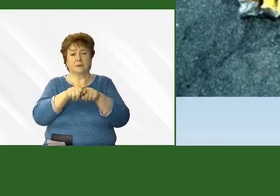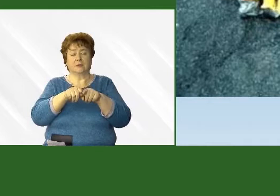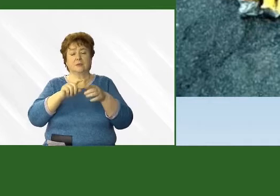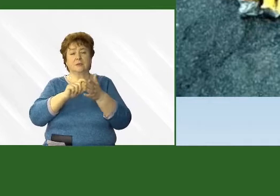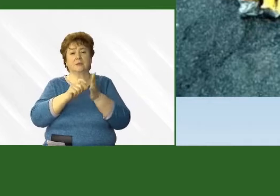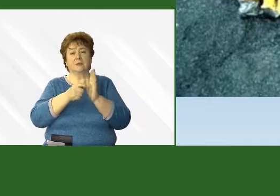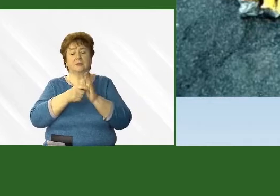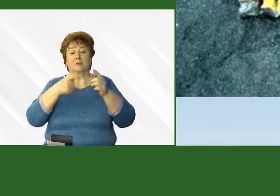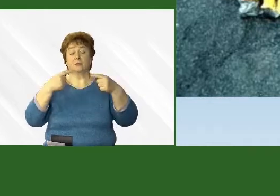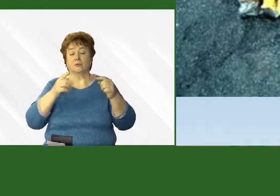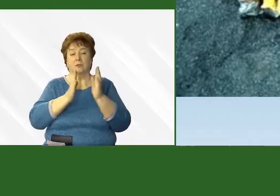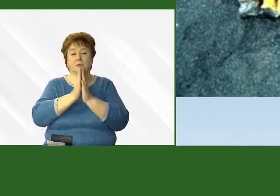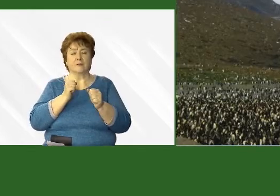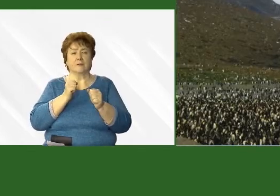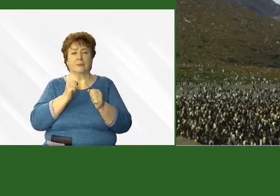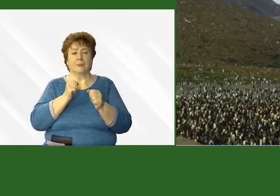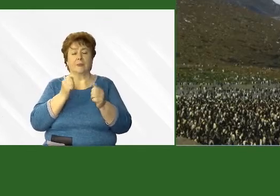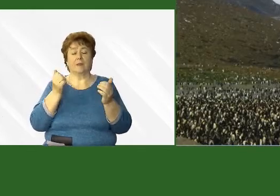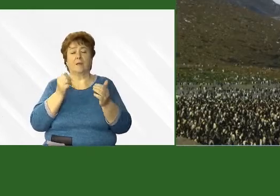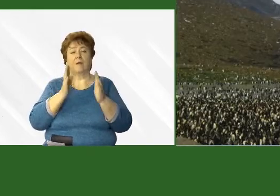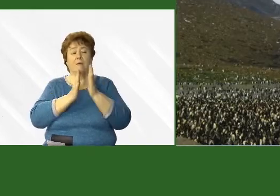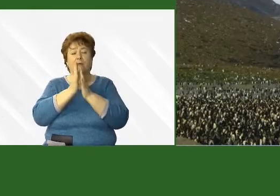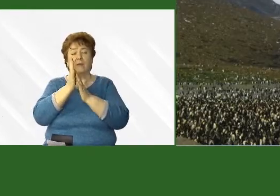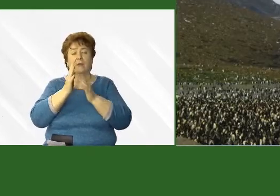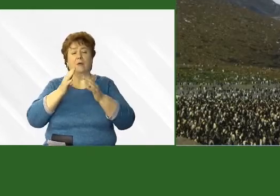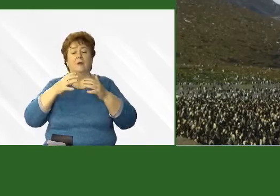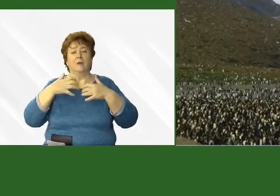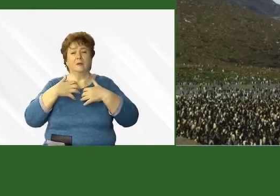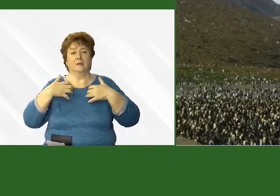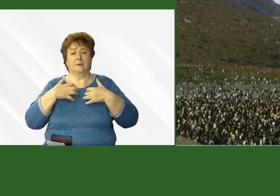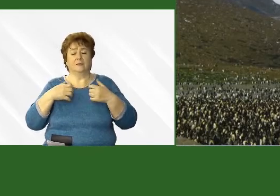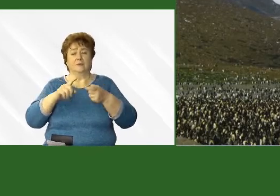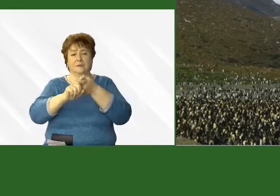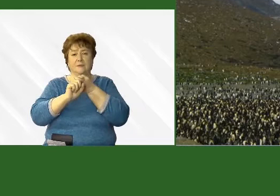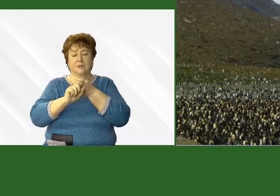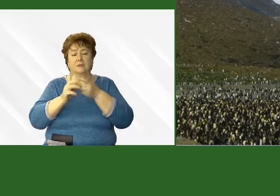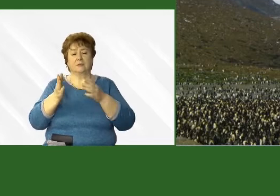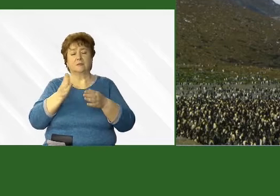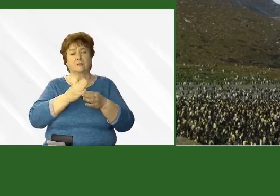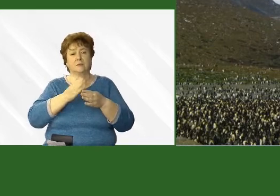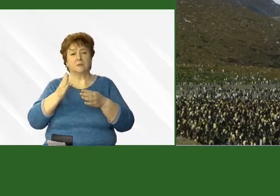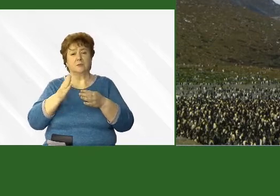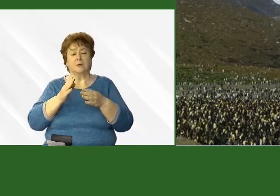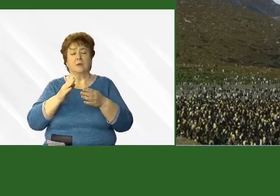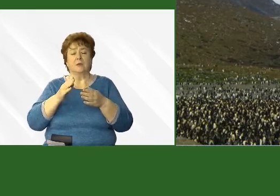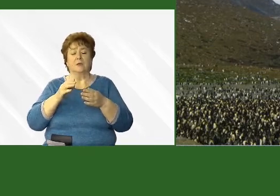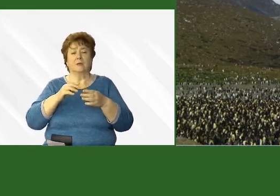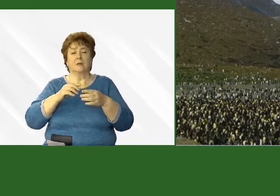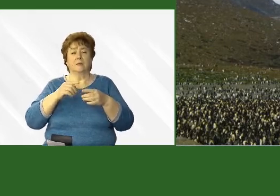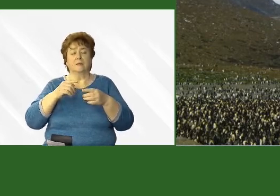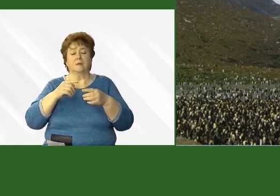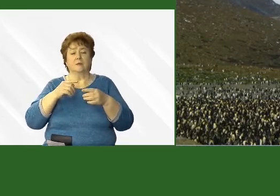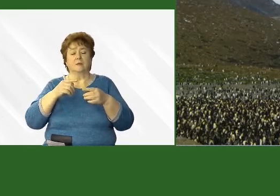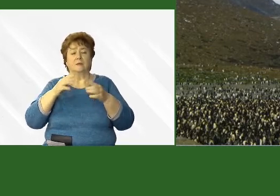с клетками других растений. Как и флора, фауна здесь напрямую связана и обусловлена